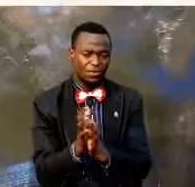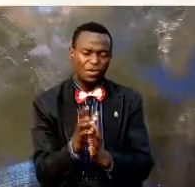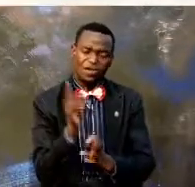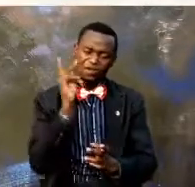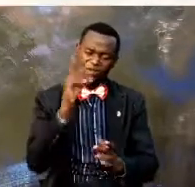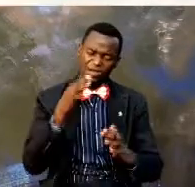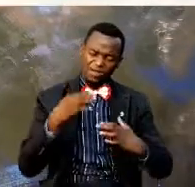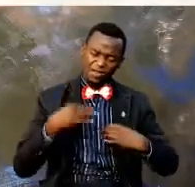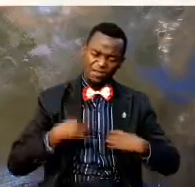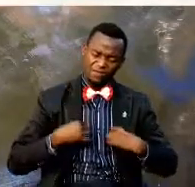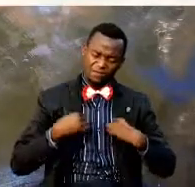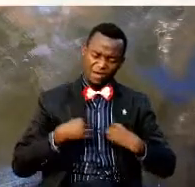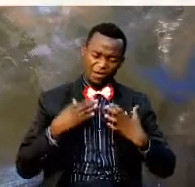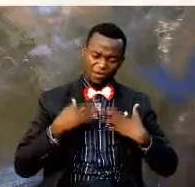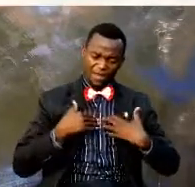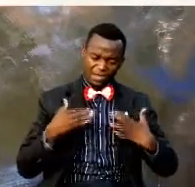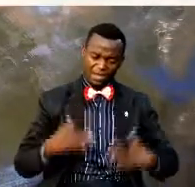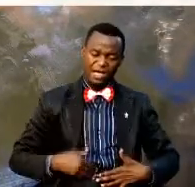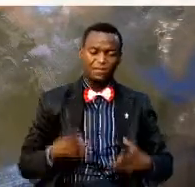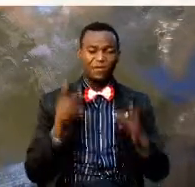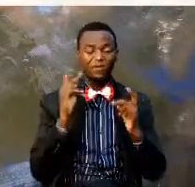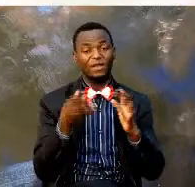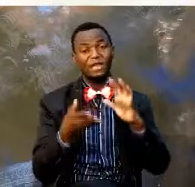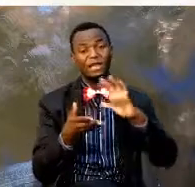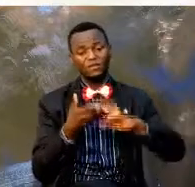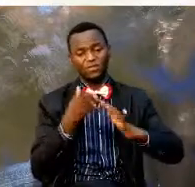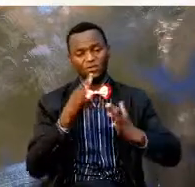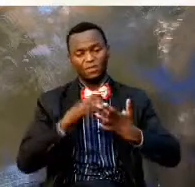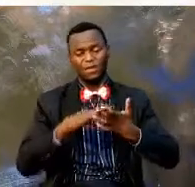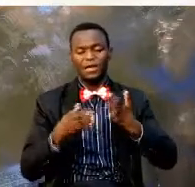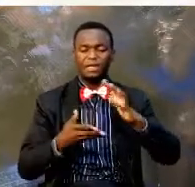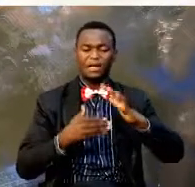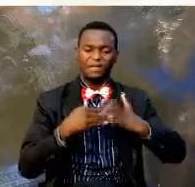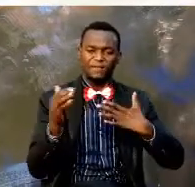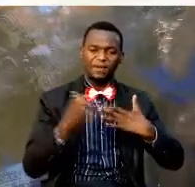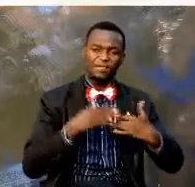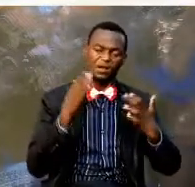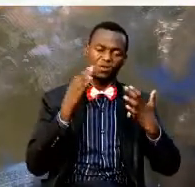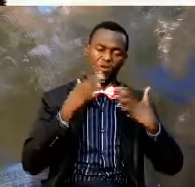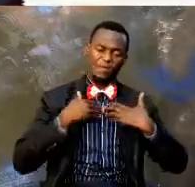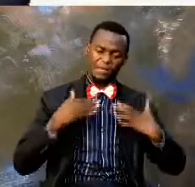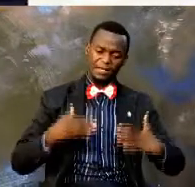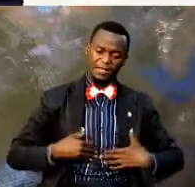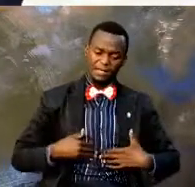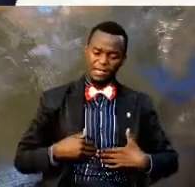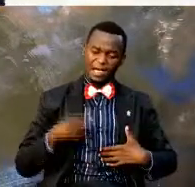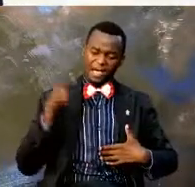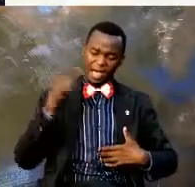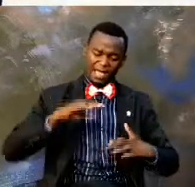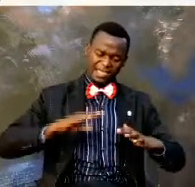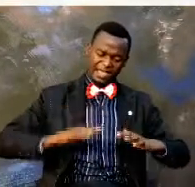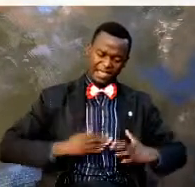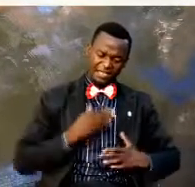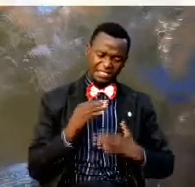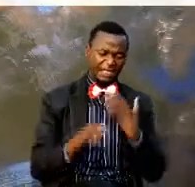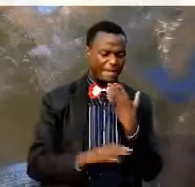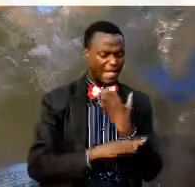alivyovaa ubinadamu, yeye ambaye ndiye ameumba na anafanyika kuwa mwili, aje aishi miaka